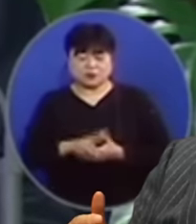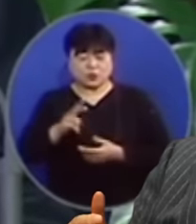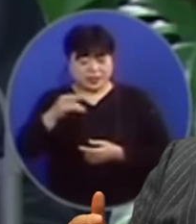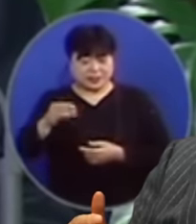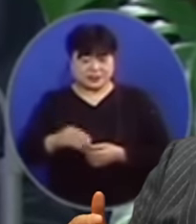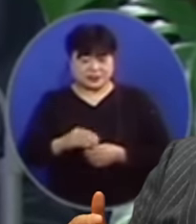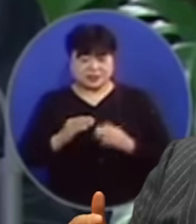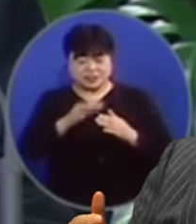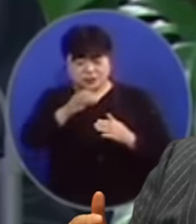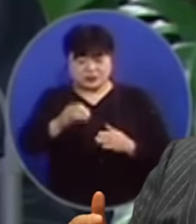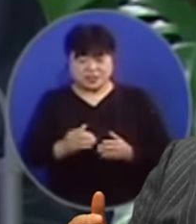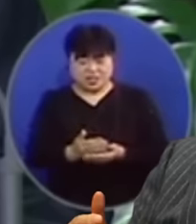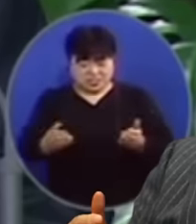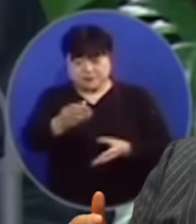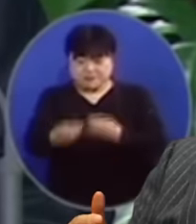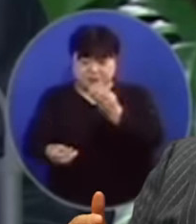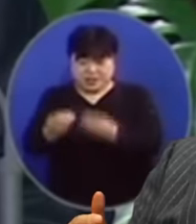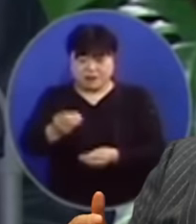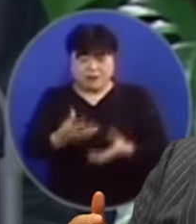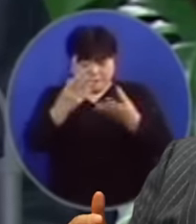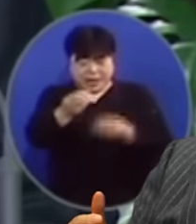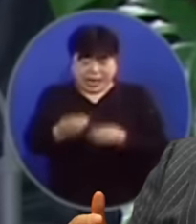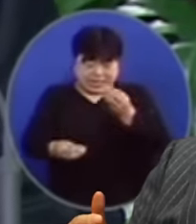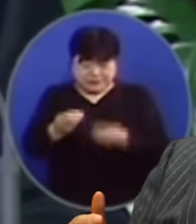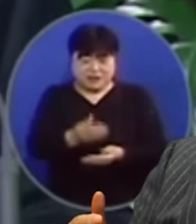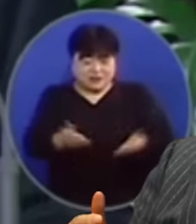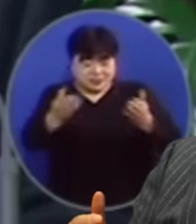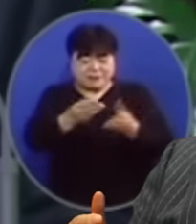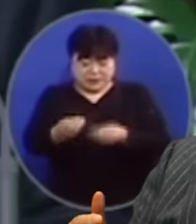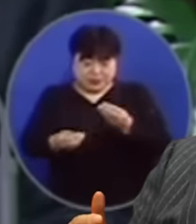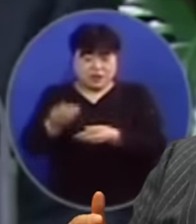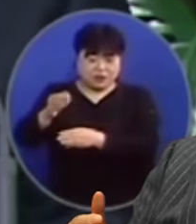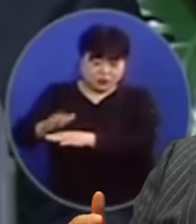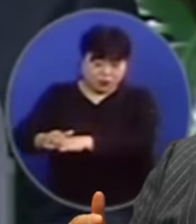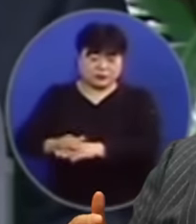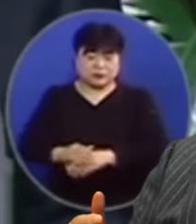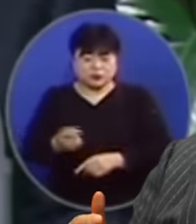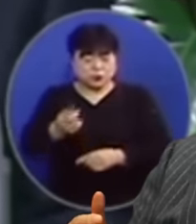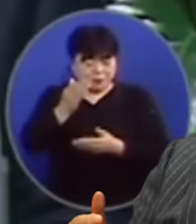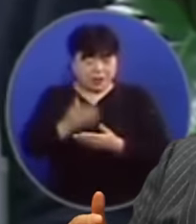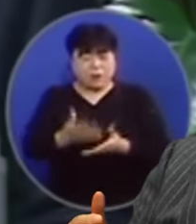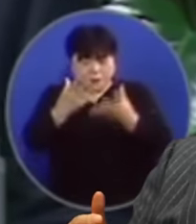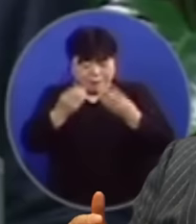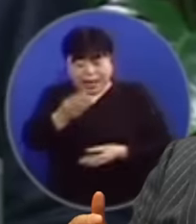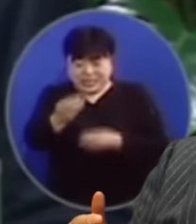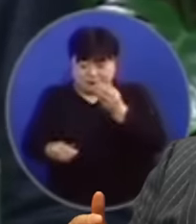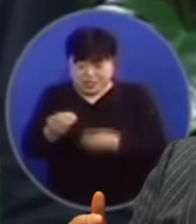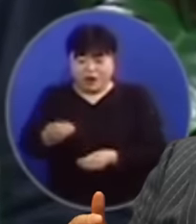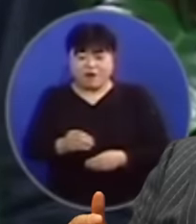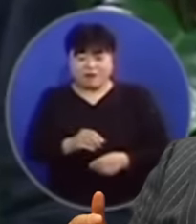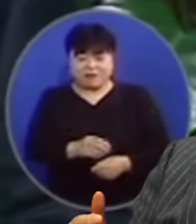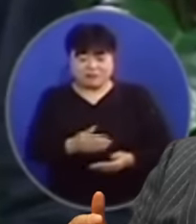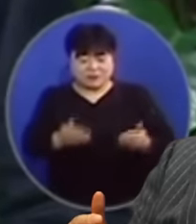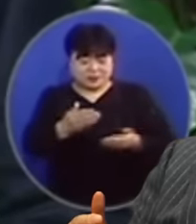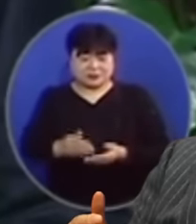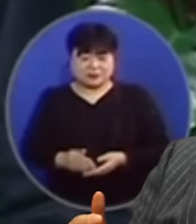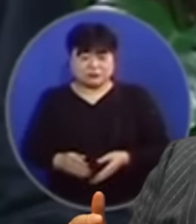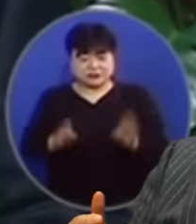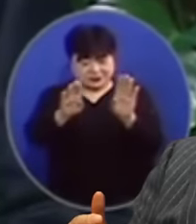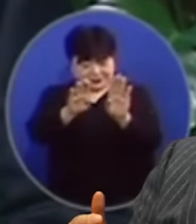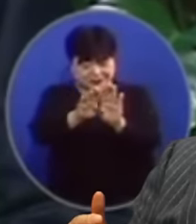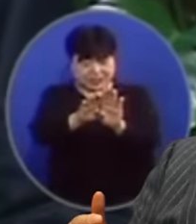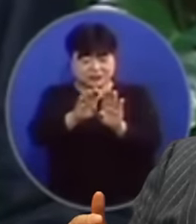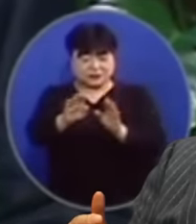돌아가서 이웃에 그릇을 빌리되 많이 빌려라. 조금 빌리지 말고 많이 빌려라. 그리고 문을 닫고